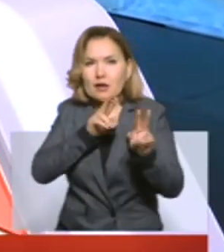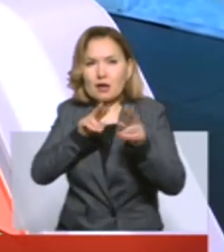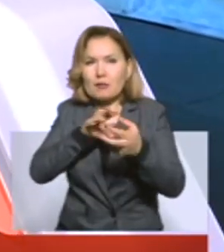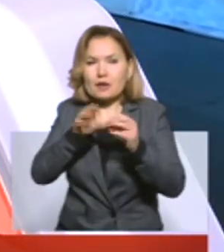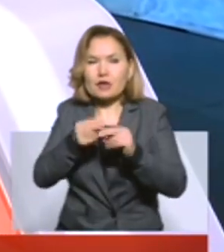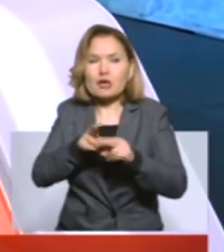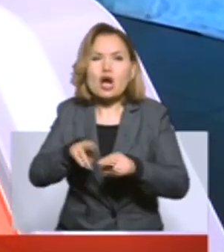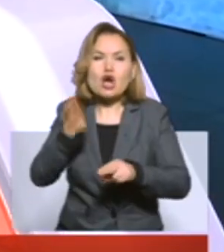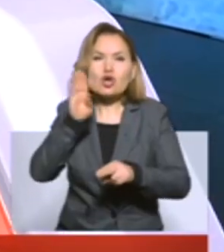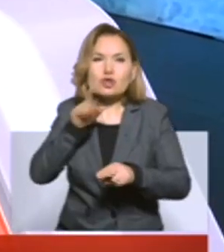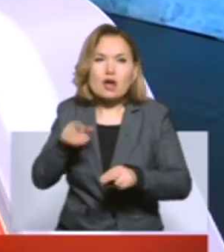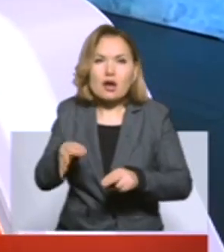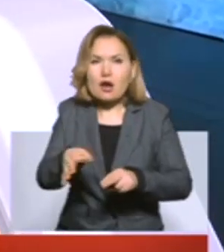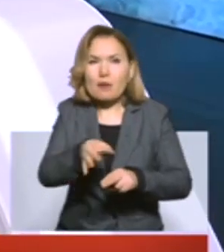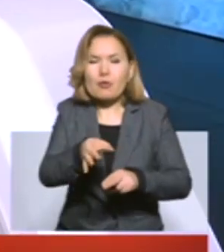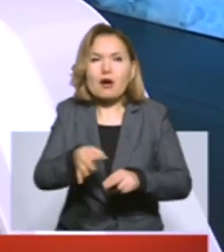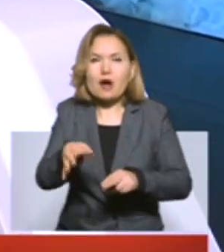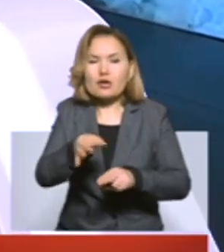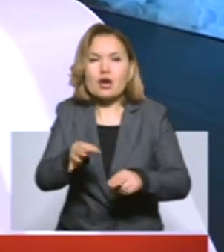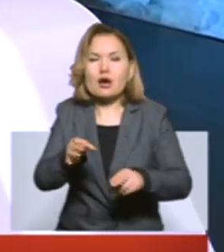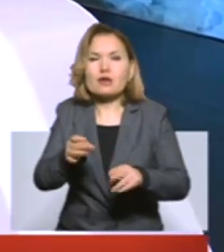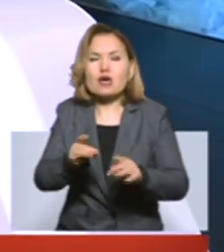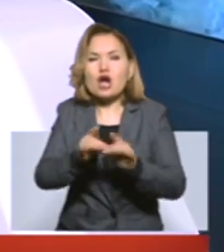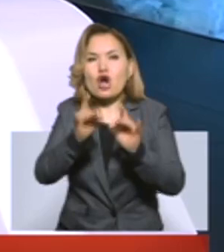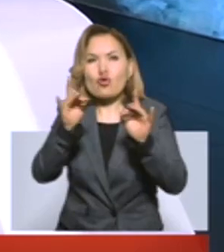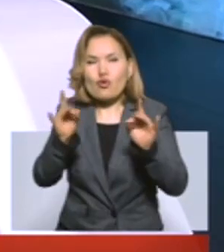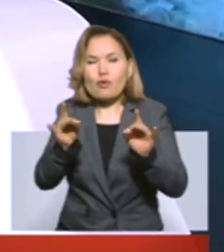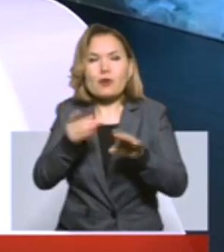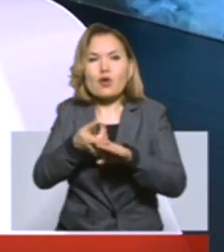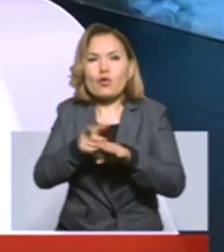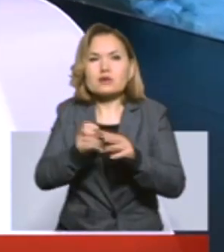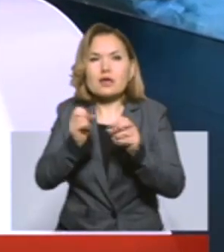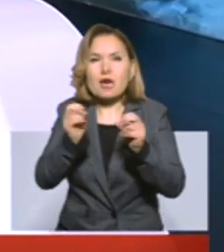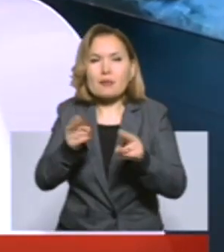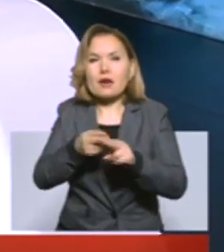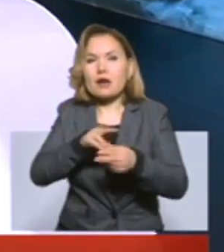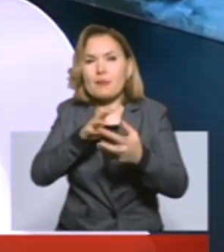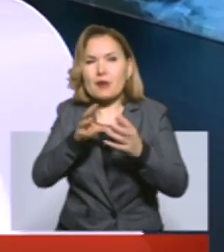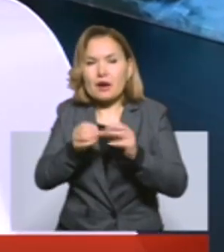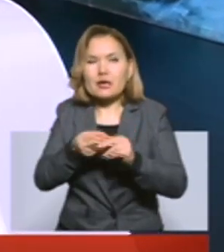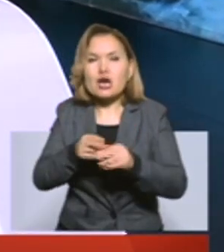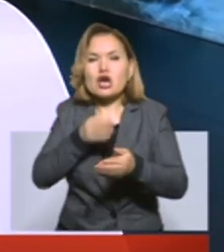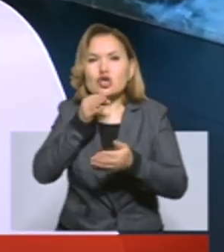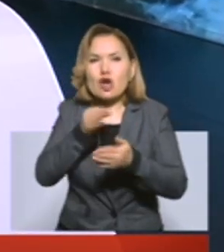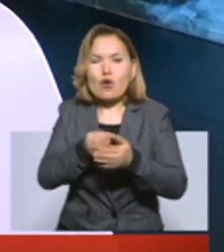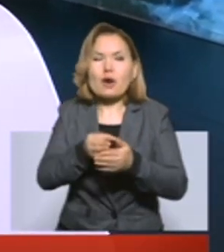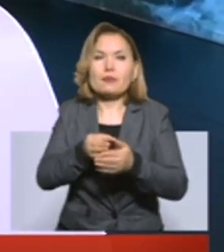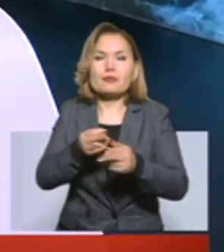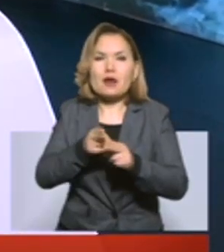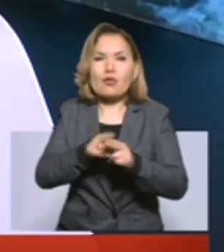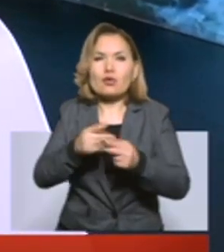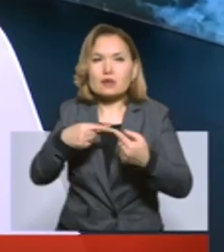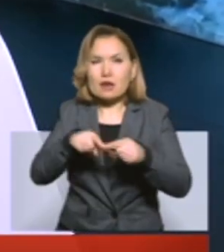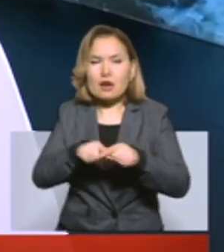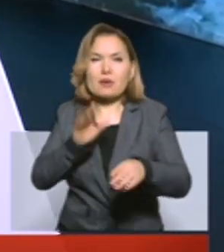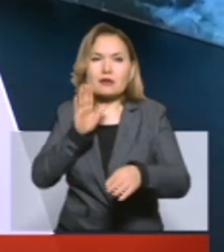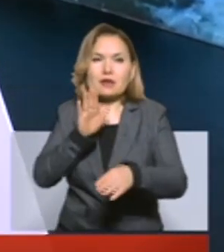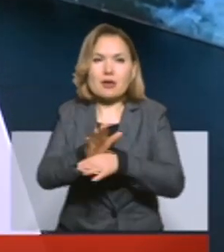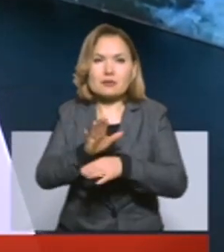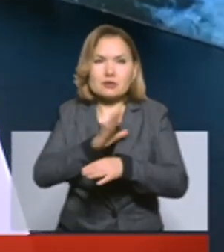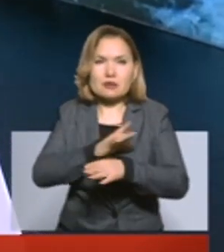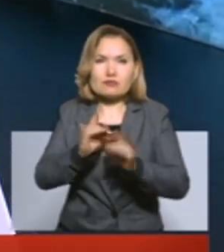су торабы арқылы өтетін көпір апаттық жағдайда. Премьер-министр жауапты мекемелерге мәселені шешуді тапсырды.